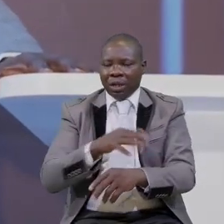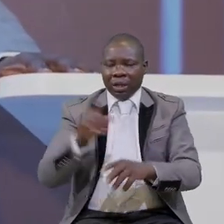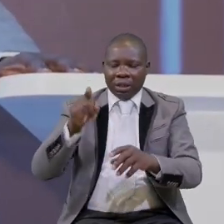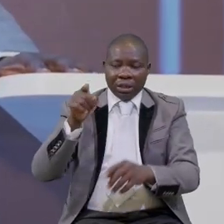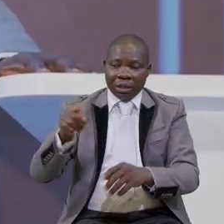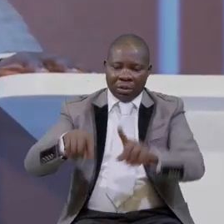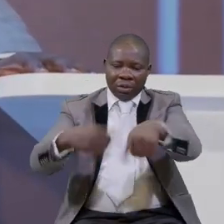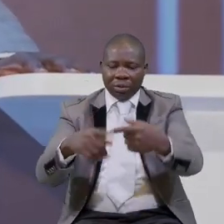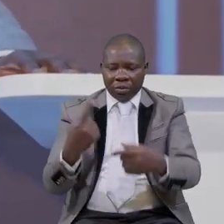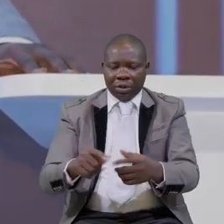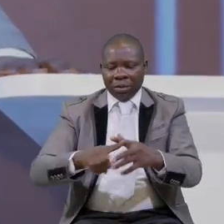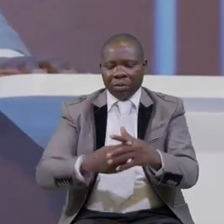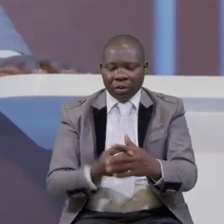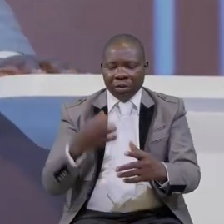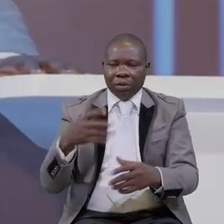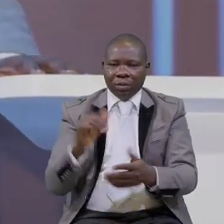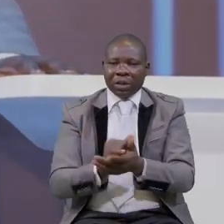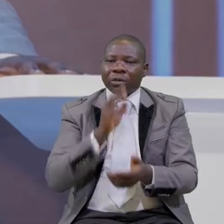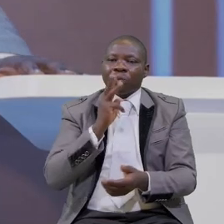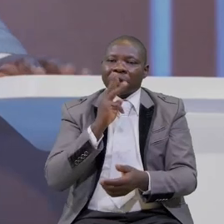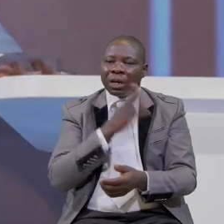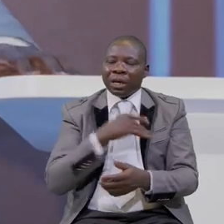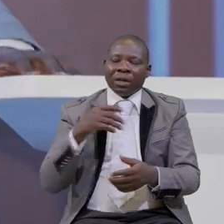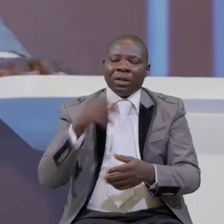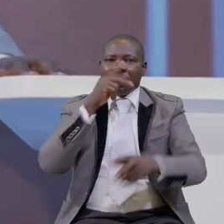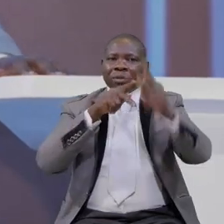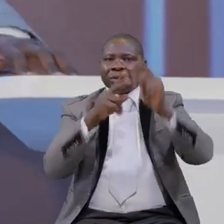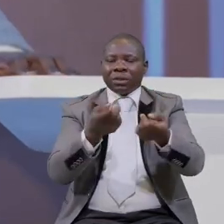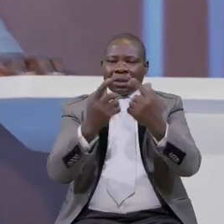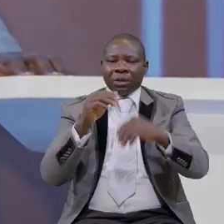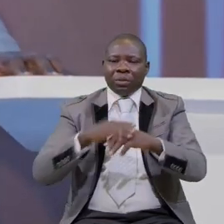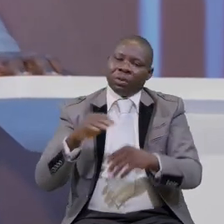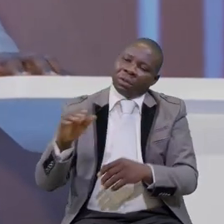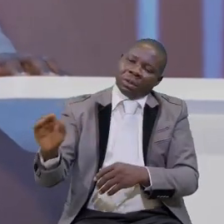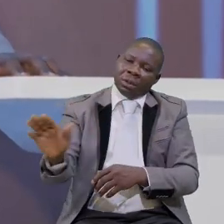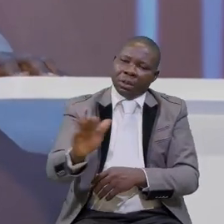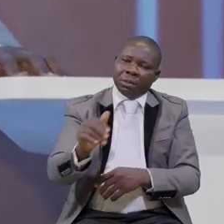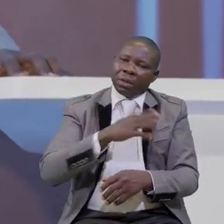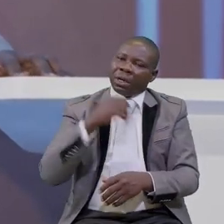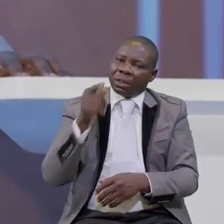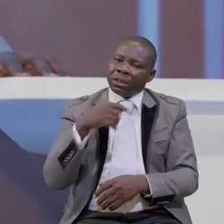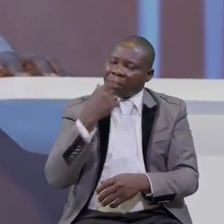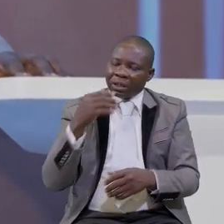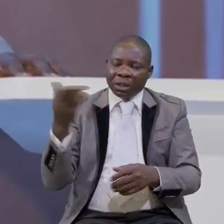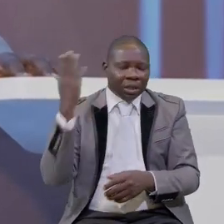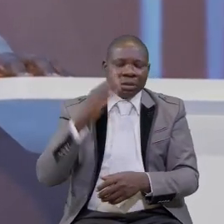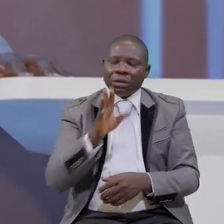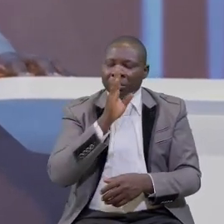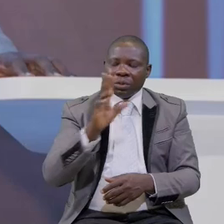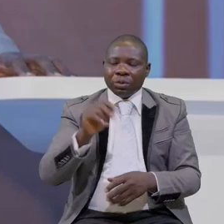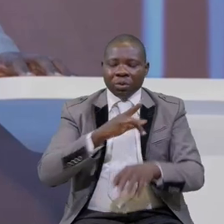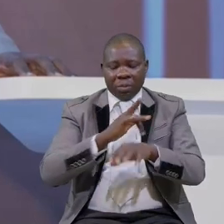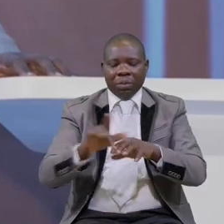la source de cette eau. La prophétie est venue sur lui. Il a dit, il n'y aura plus de